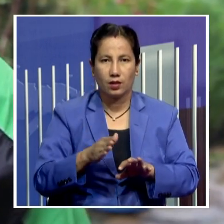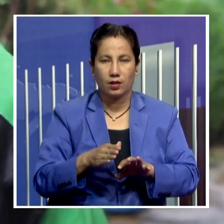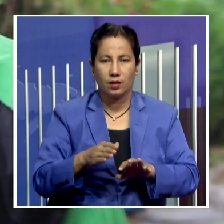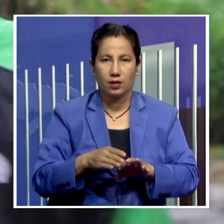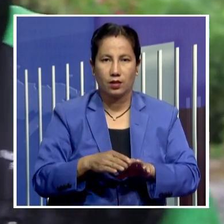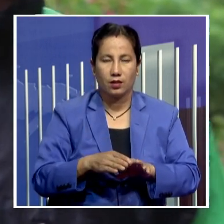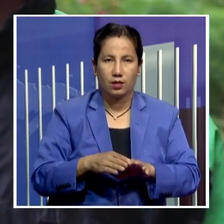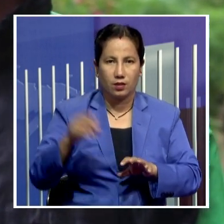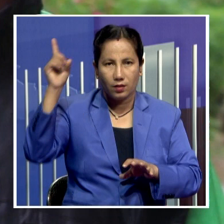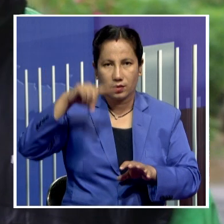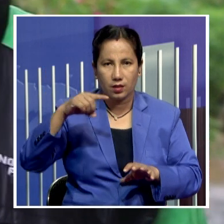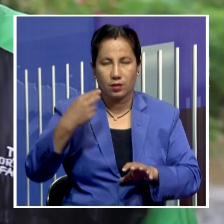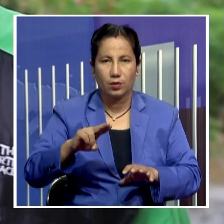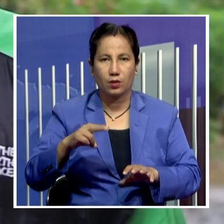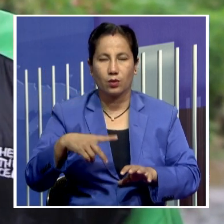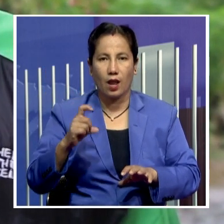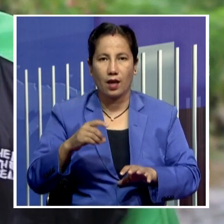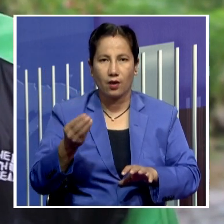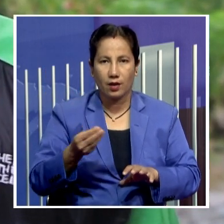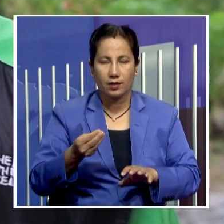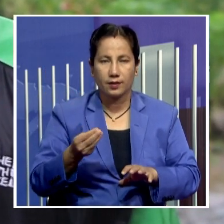हानि नोक्सानी भएकोलाई तिनीहरूलाई अलिकति